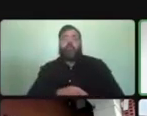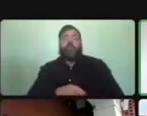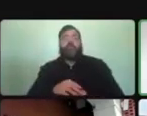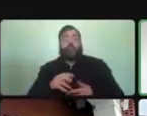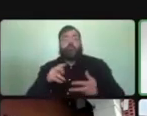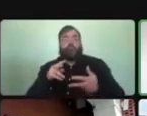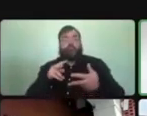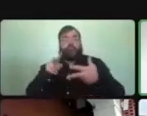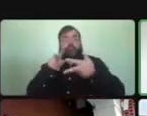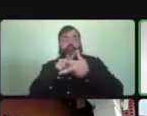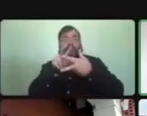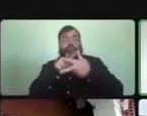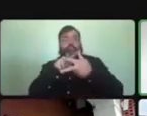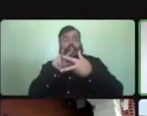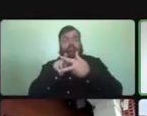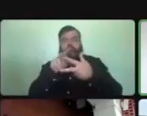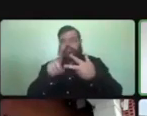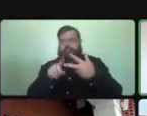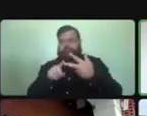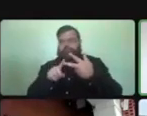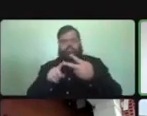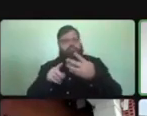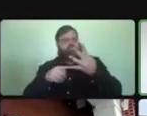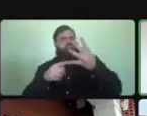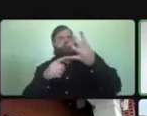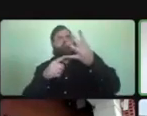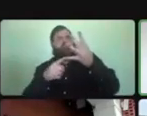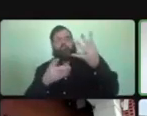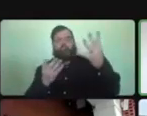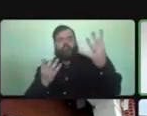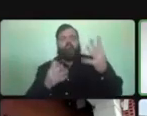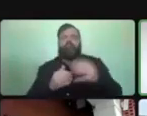mwalimu, miaka ambayo mwalimu huyu ako nayo, na